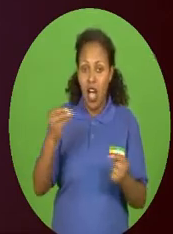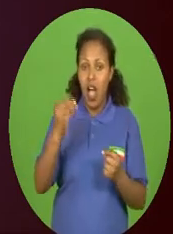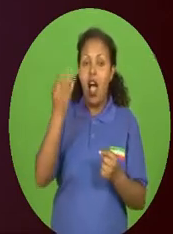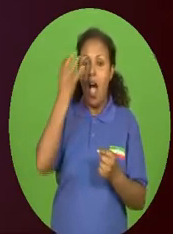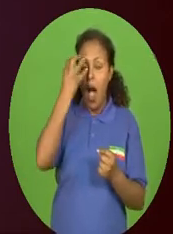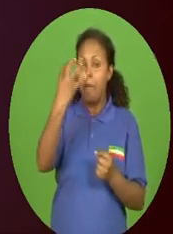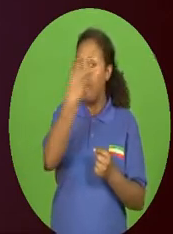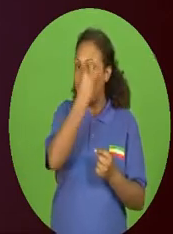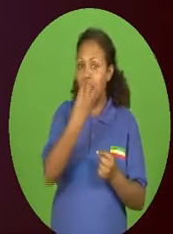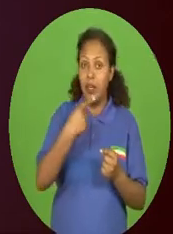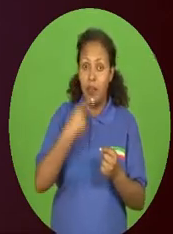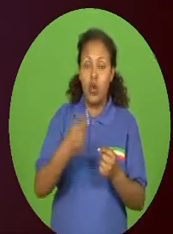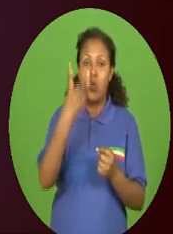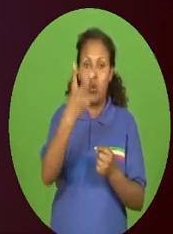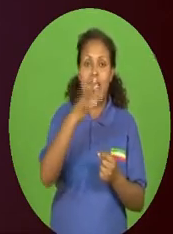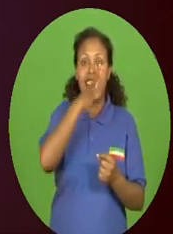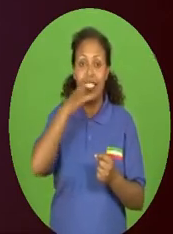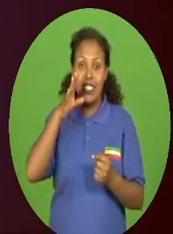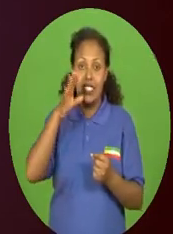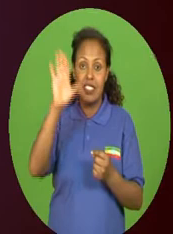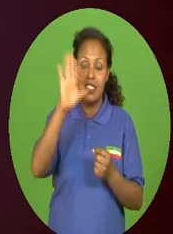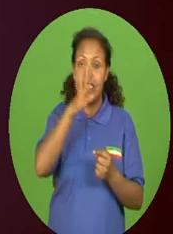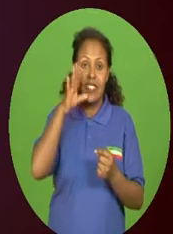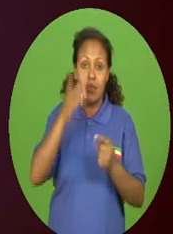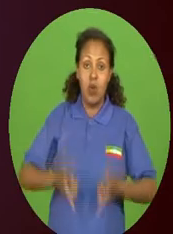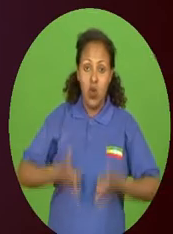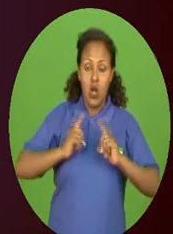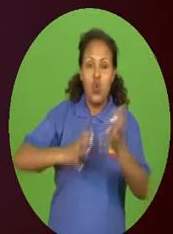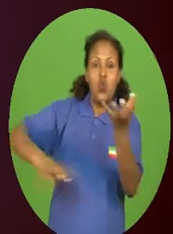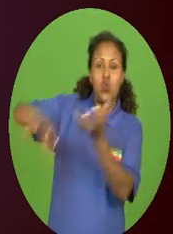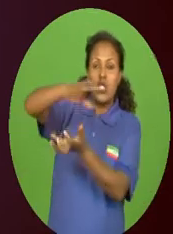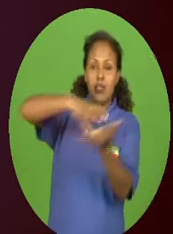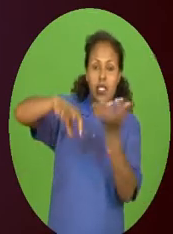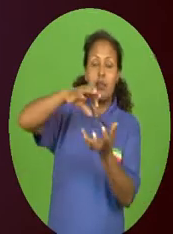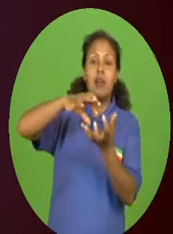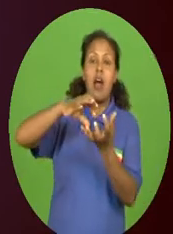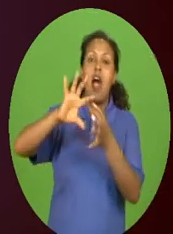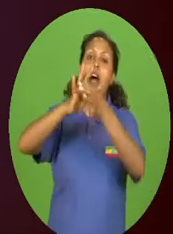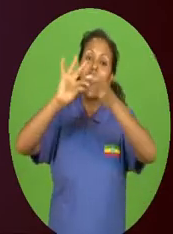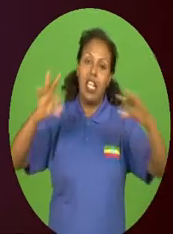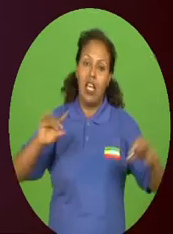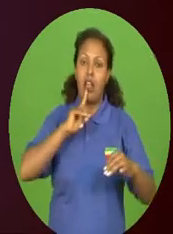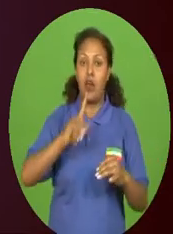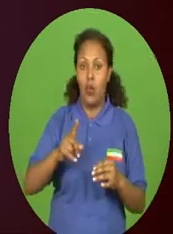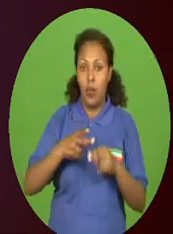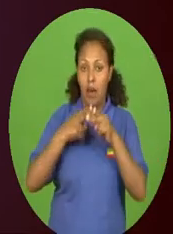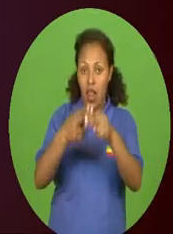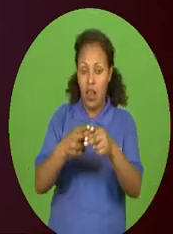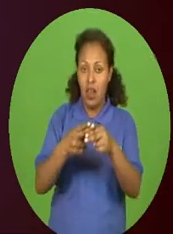እና አበጠ የሚሉት ሁለት ግሶች በመኖራቸው ውስብስብ አረፍተ ነገር ነው